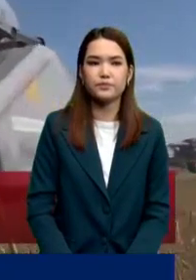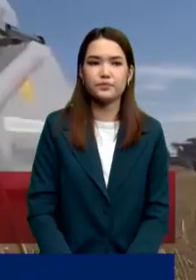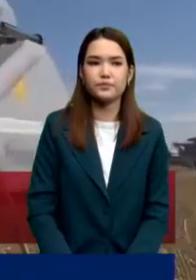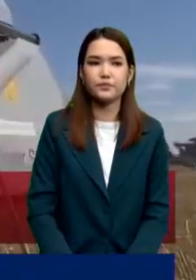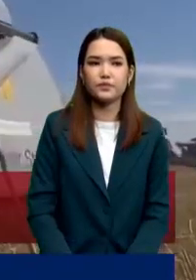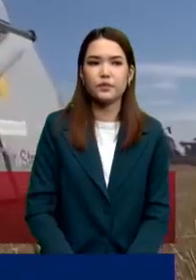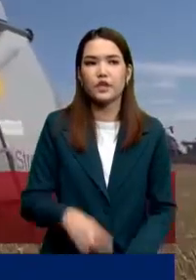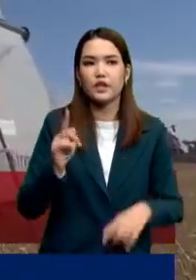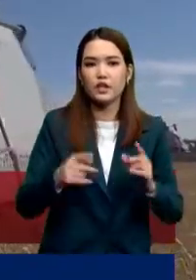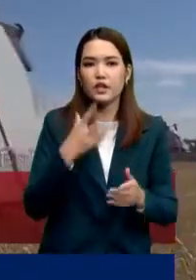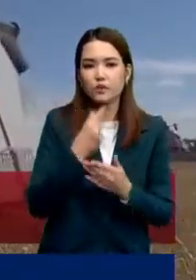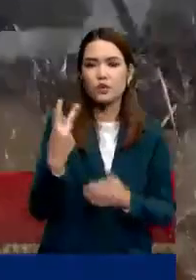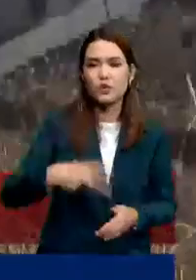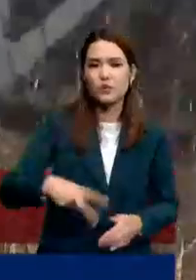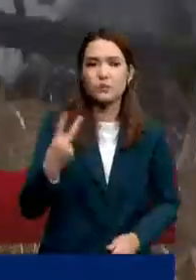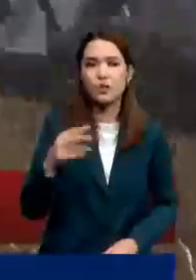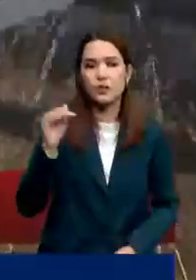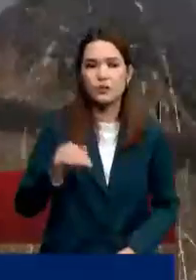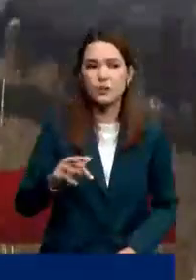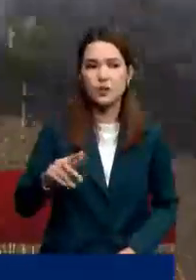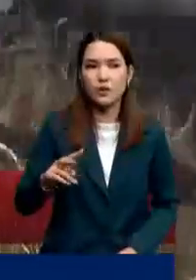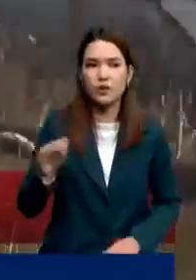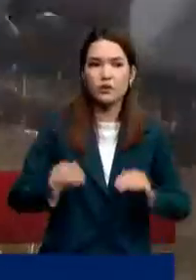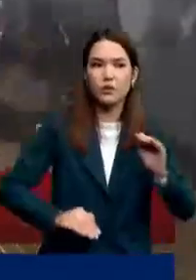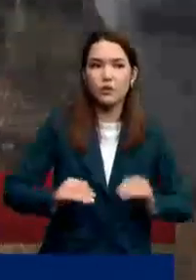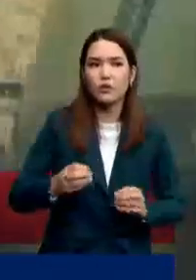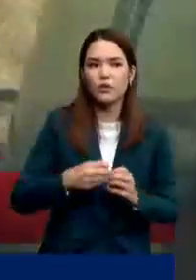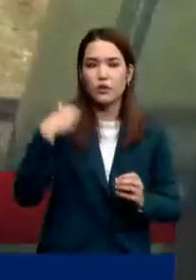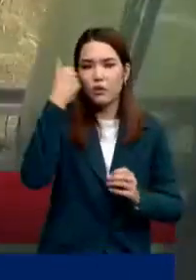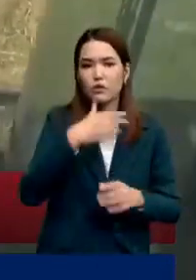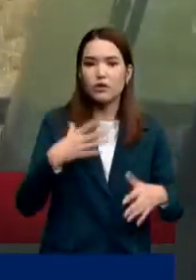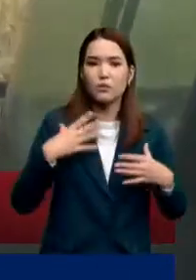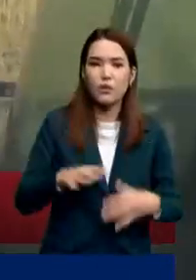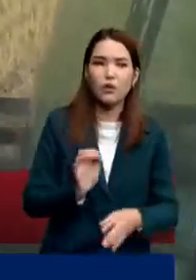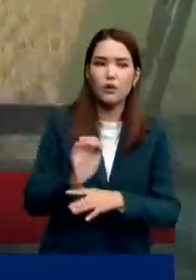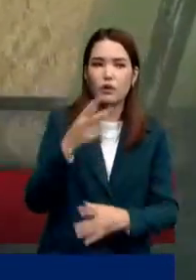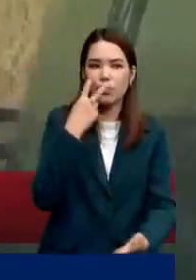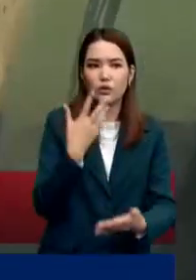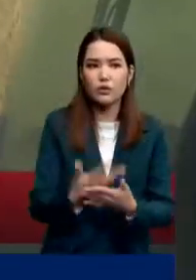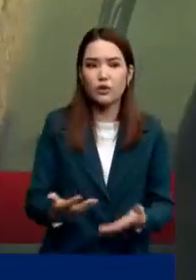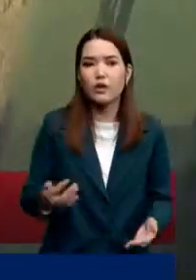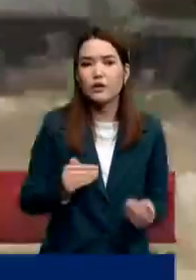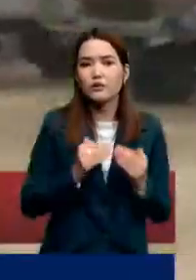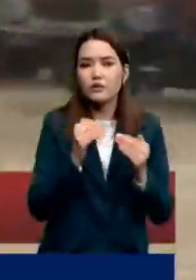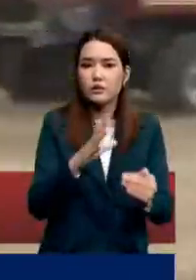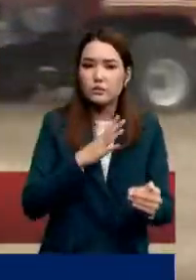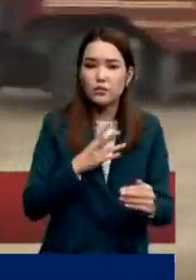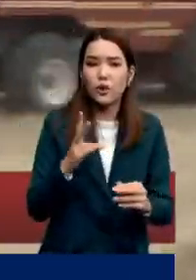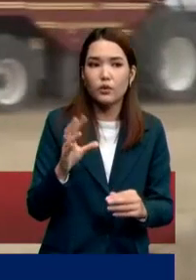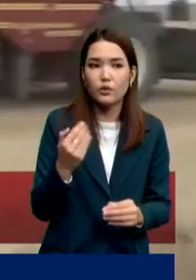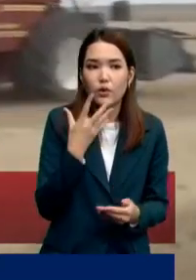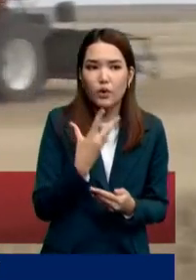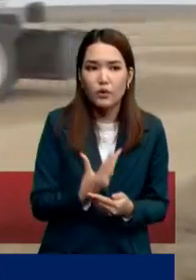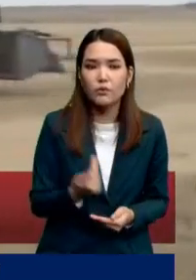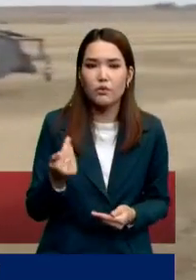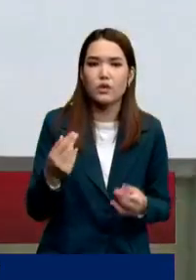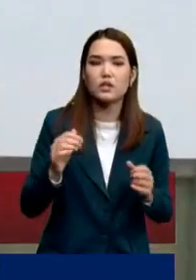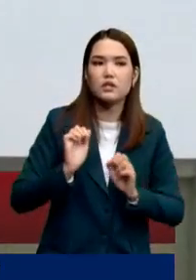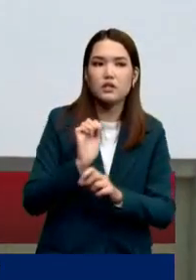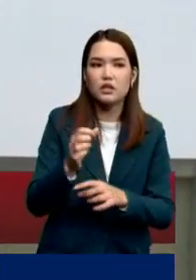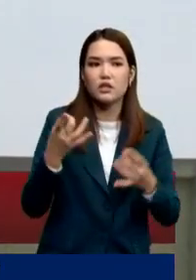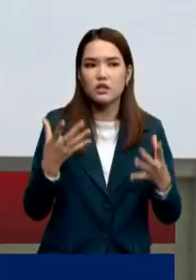Биыл дихандар 22 миллион тоннага жок бидай жинап, соңгу 10 жылда болмаган рекордтук көрсөткүчкө кол жеткизди. Бирок алар өнүмүн әлемдик наркка чыгара